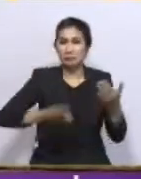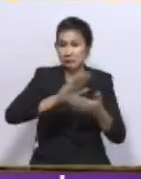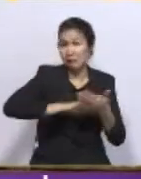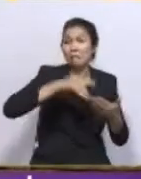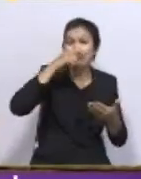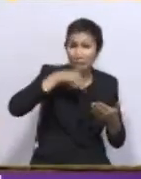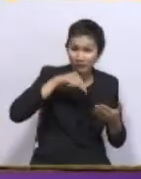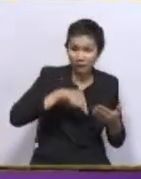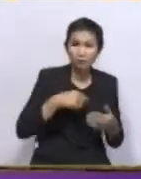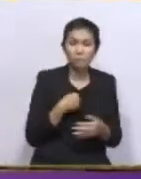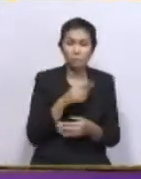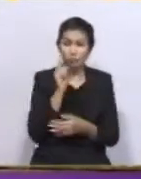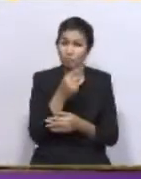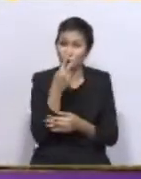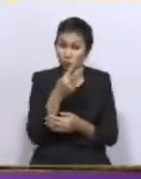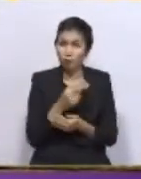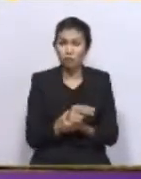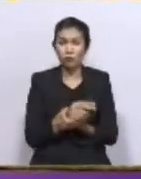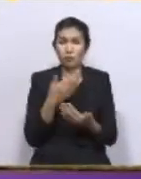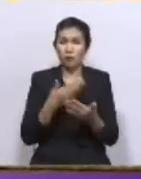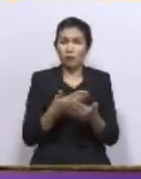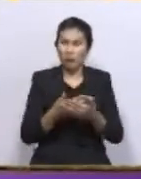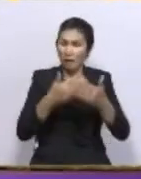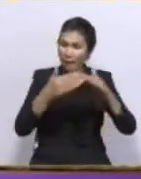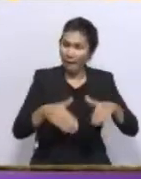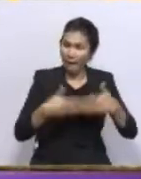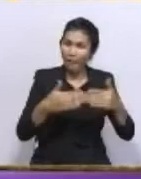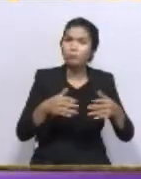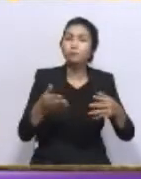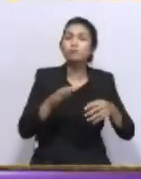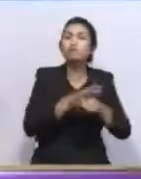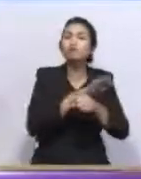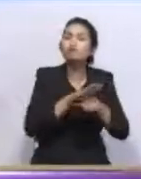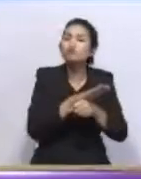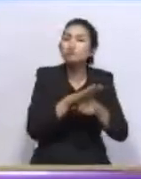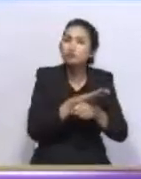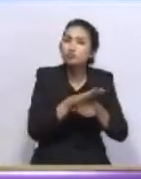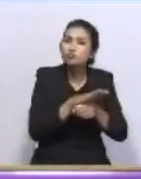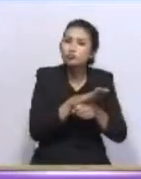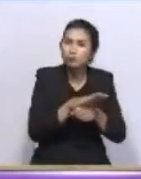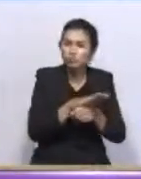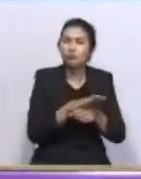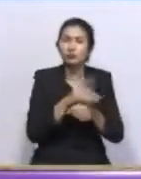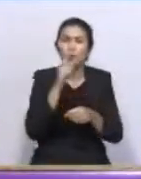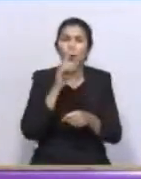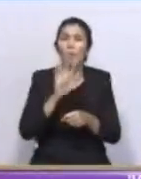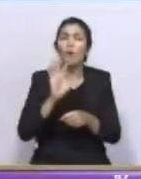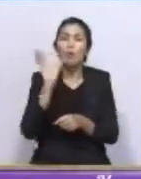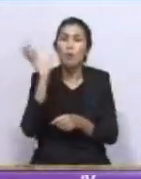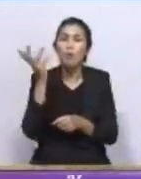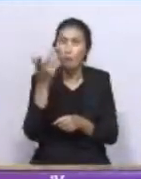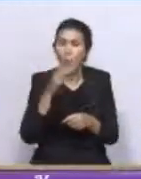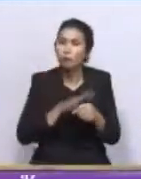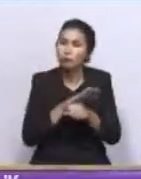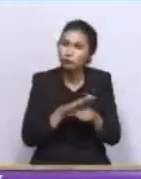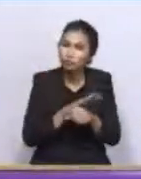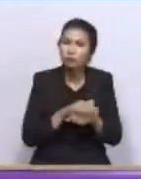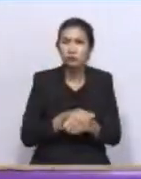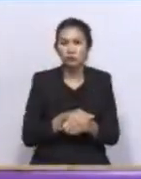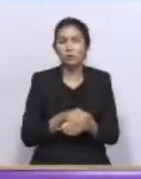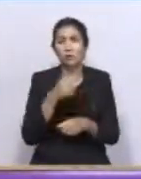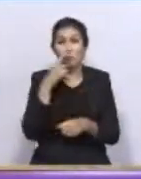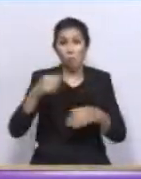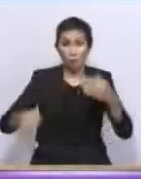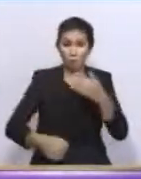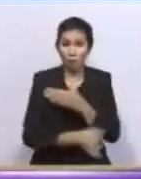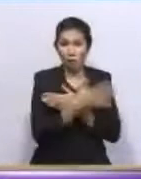นี้ก็มาขั้นของรายได้ขั้นกลางนะครับปลายๆและในโลกนะครับเพราะฉะนั้นโอกาสการเจริญเ